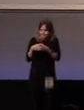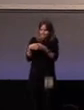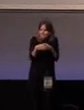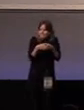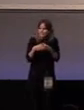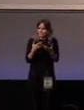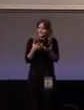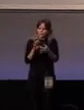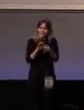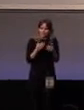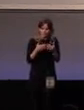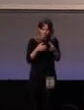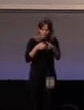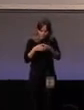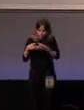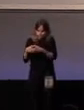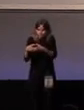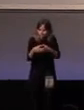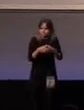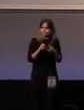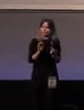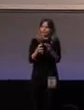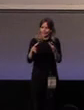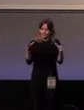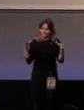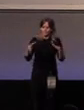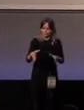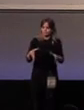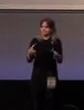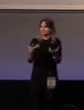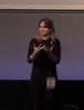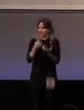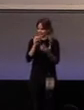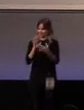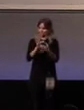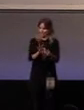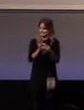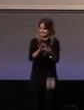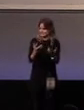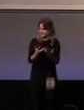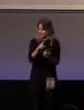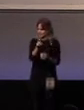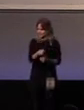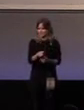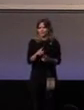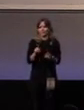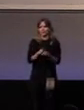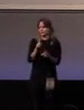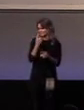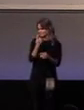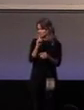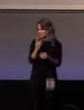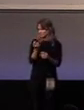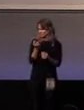groups instead of bigger groups blessureleed weet en of zo de iphone en de stem